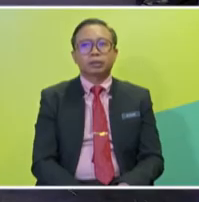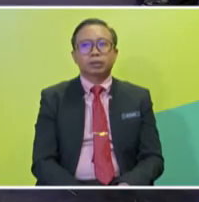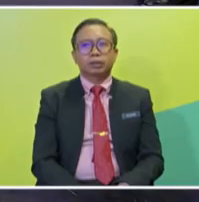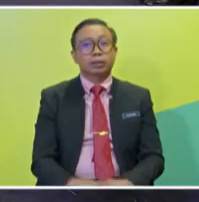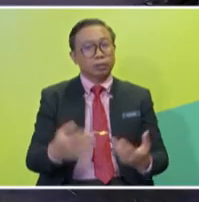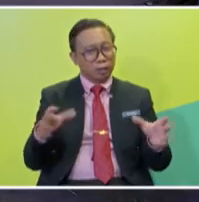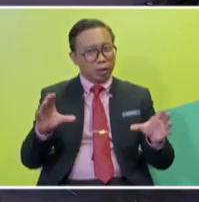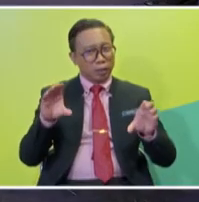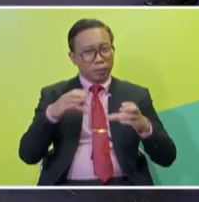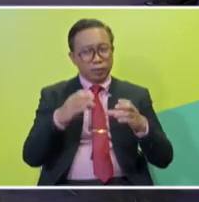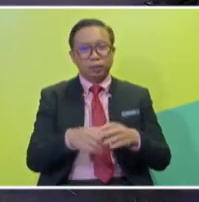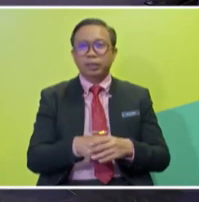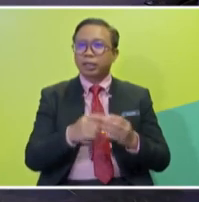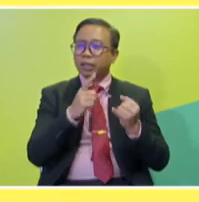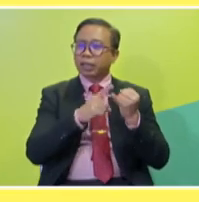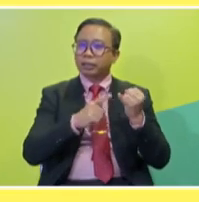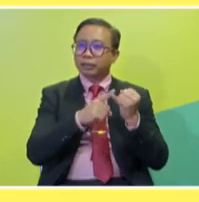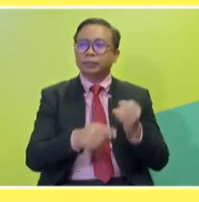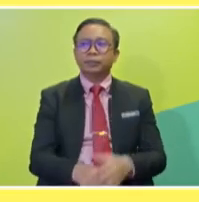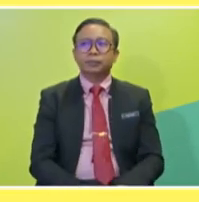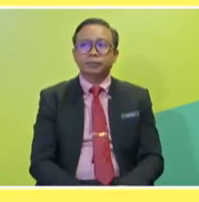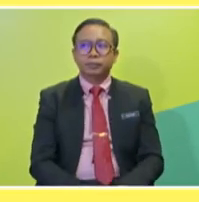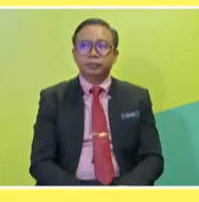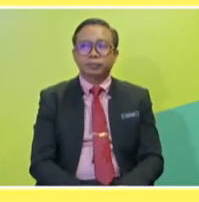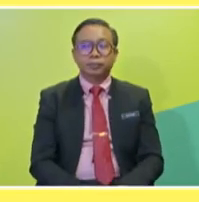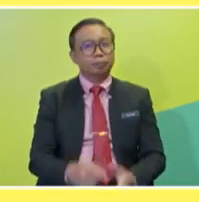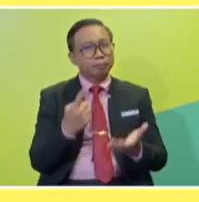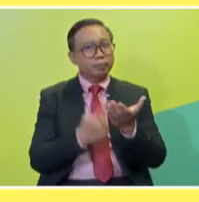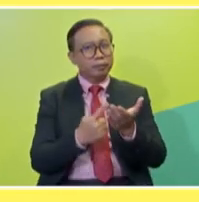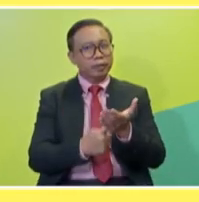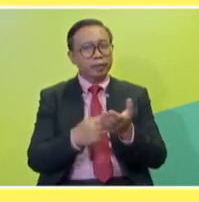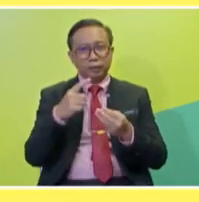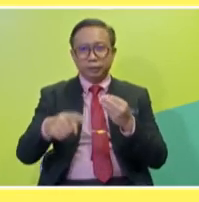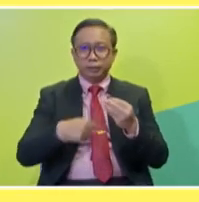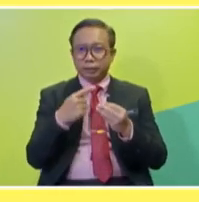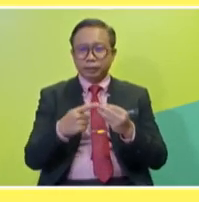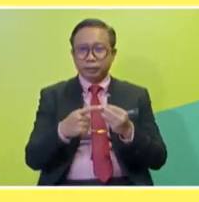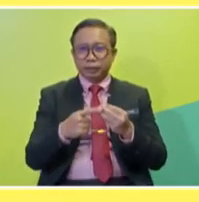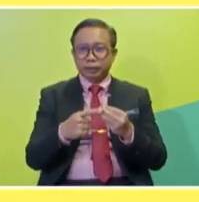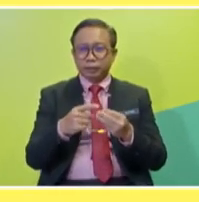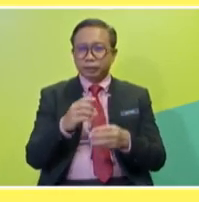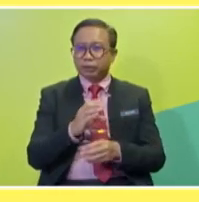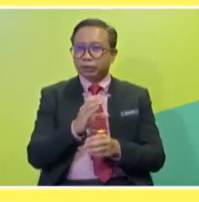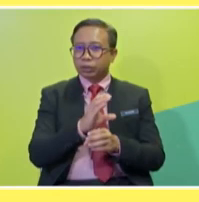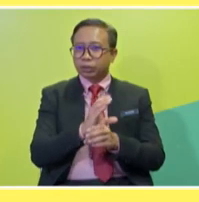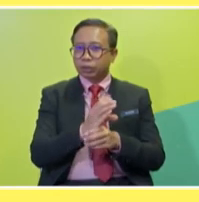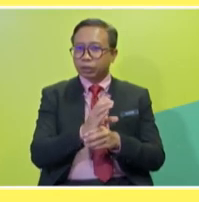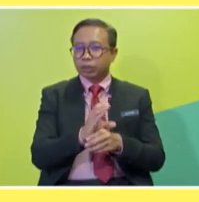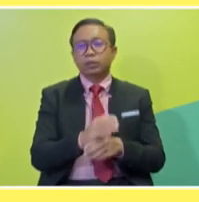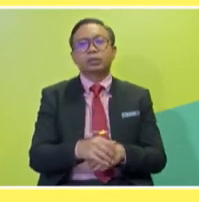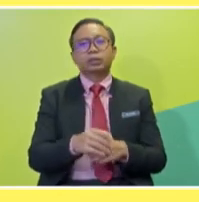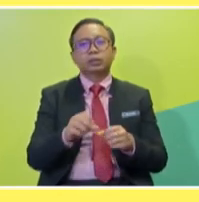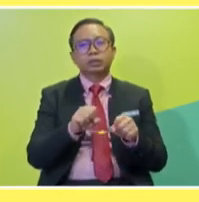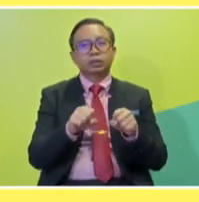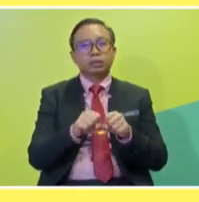dan yang terakhir kita akan bincangkan tentang beberapa ciri bagaimana dia sesuai dengan